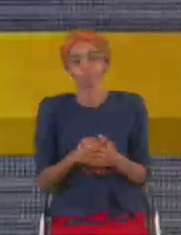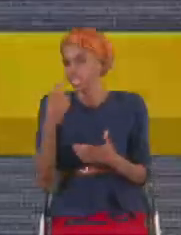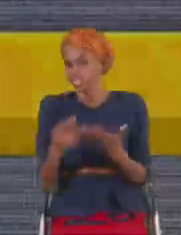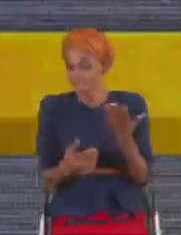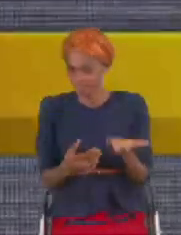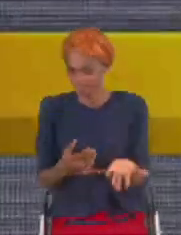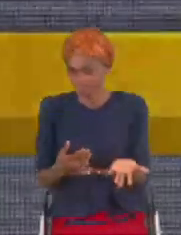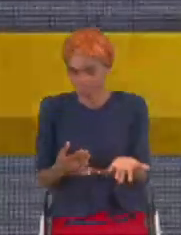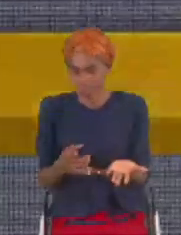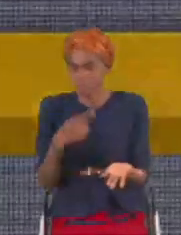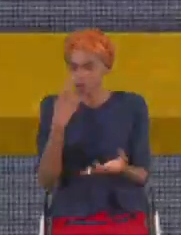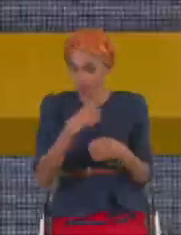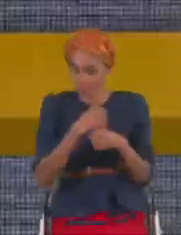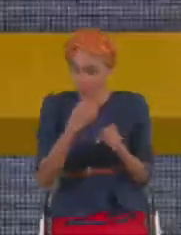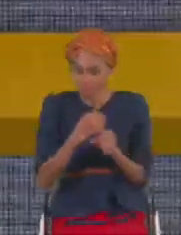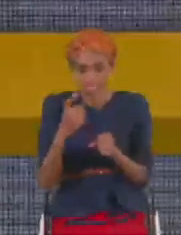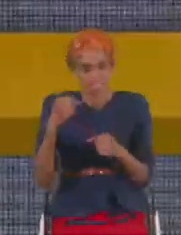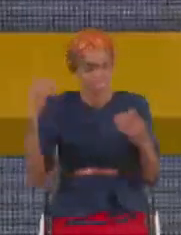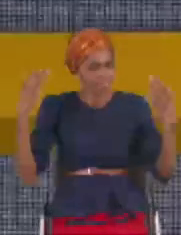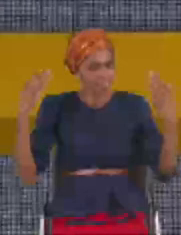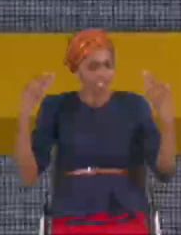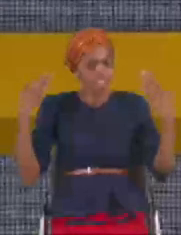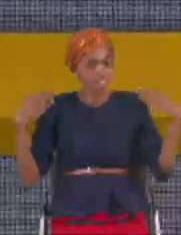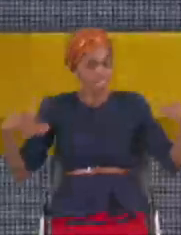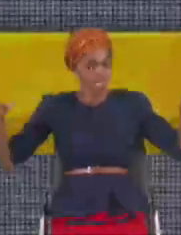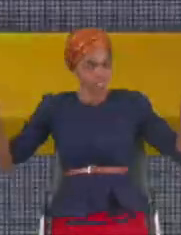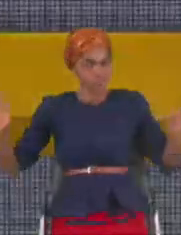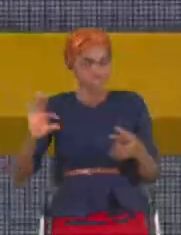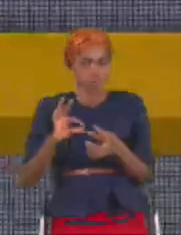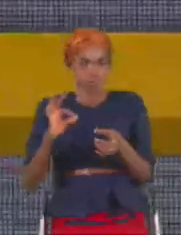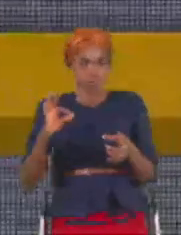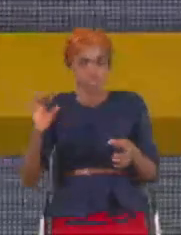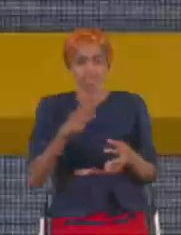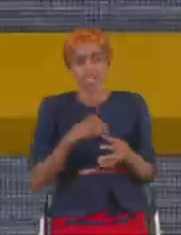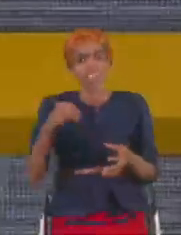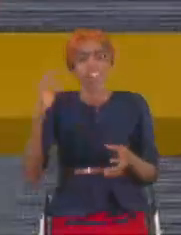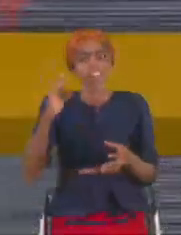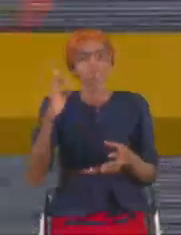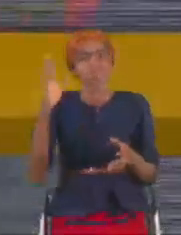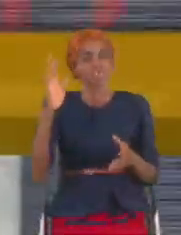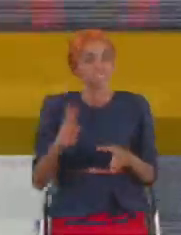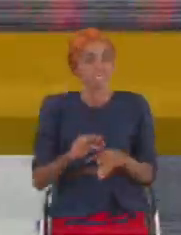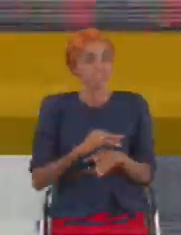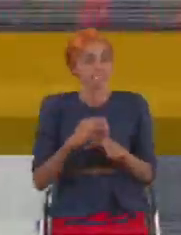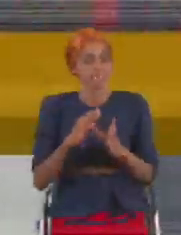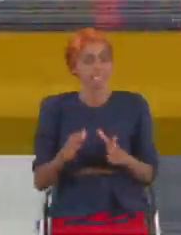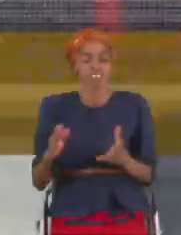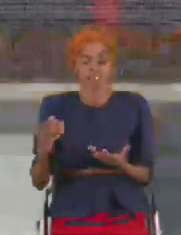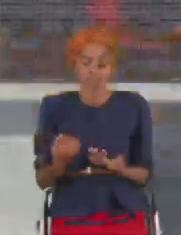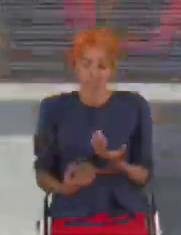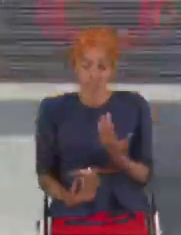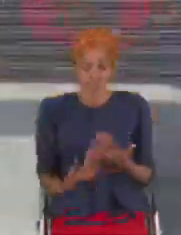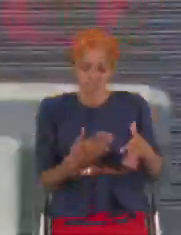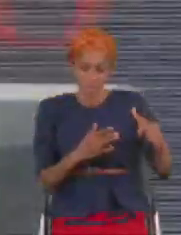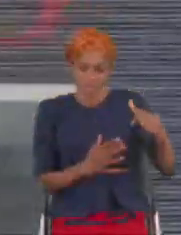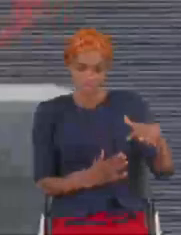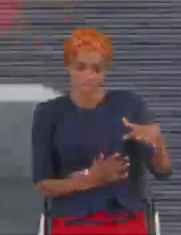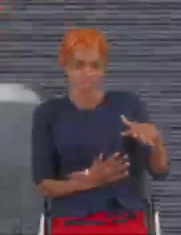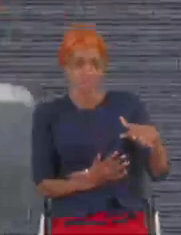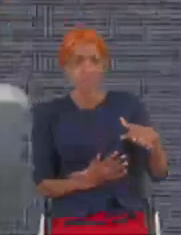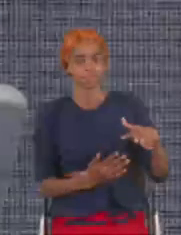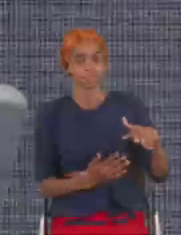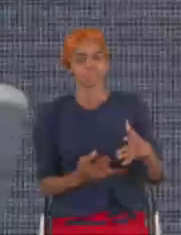somme 104 24 il fait des vents ces messages et des flammes de